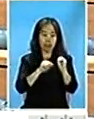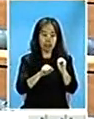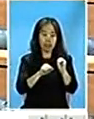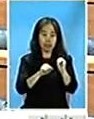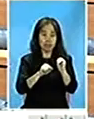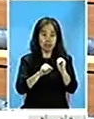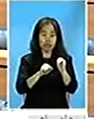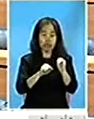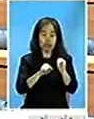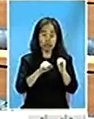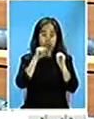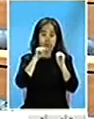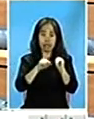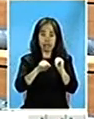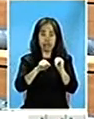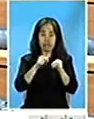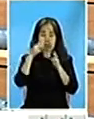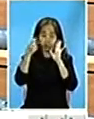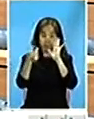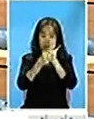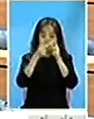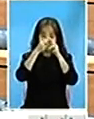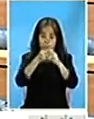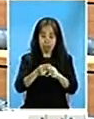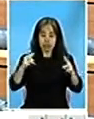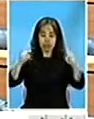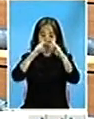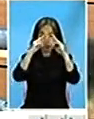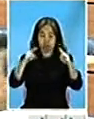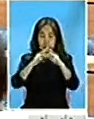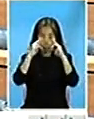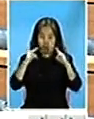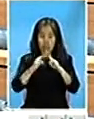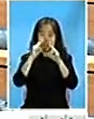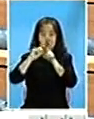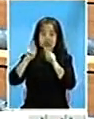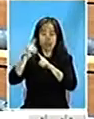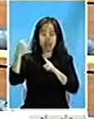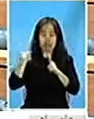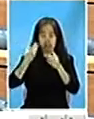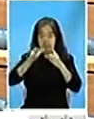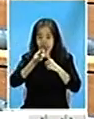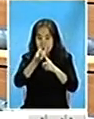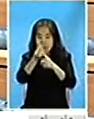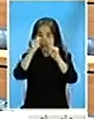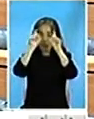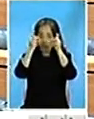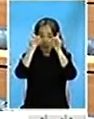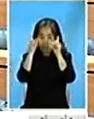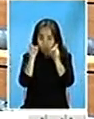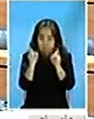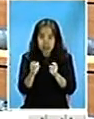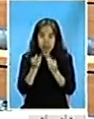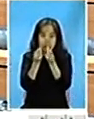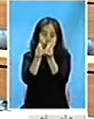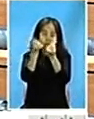เป็นมาตราที่ลงเฉพาะของกระทรวงเนี่ยมันจะมีรายย่อยอยู่นะครับมีวงเล็บย่อยอยู่ซึ่ง